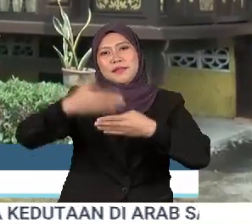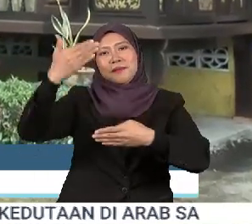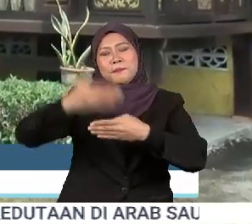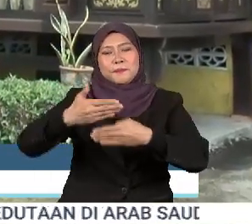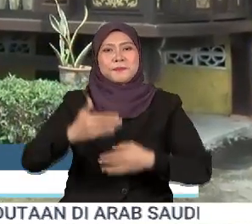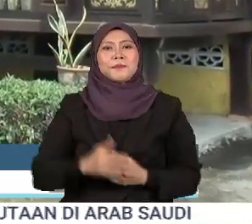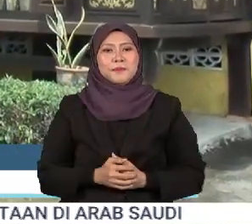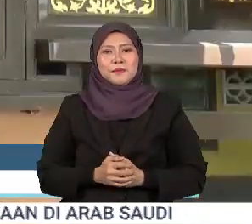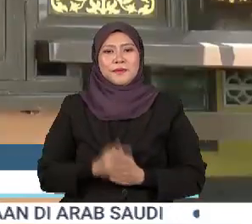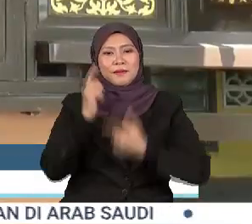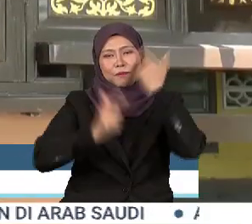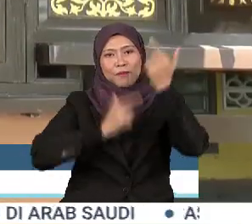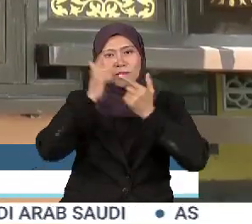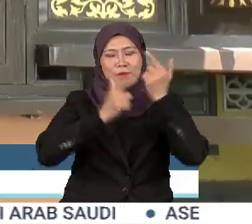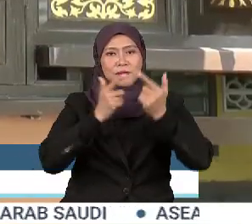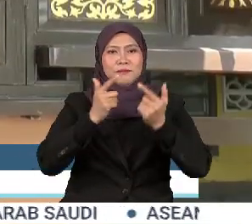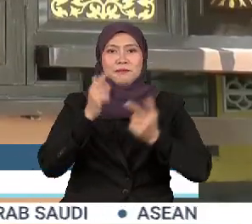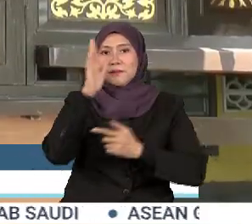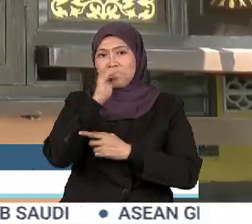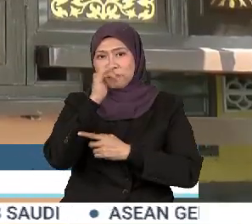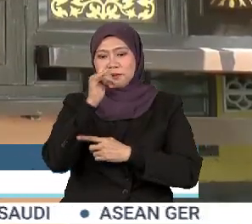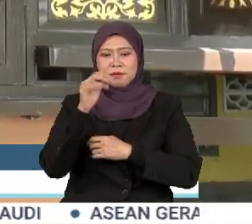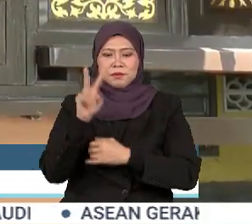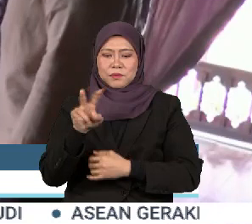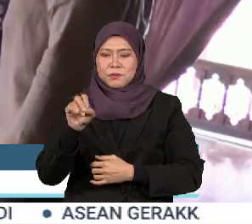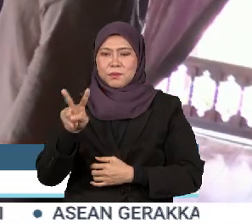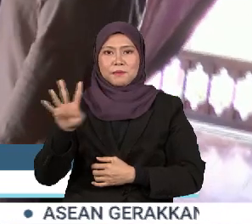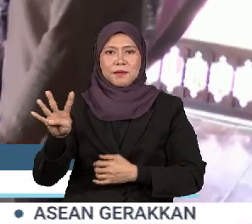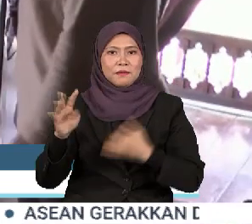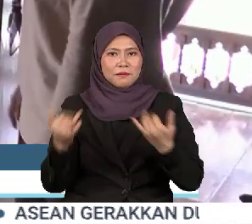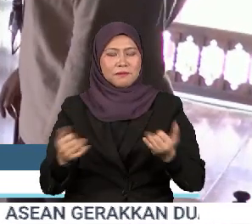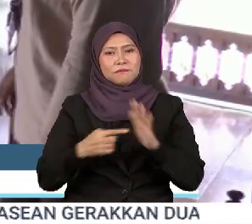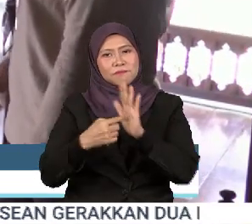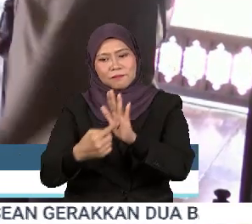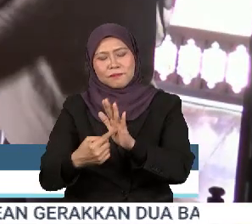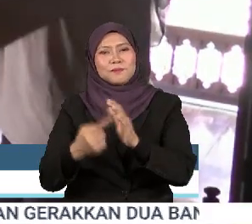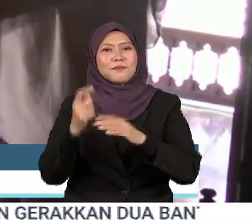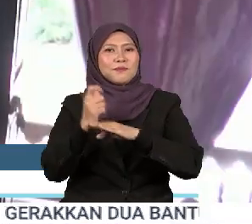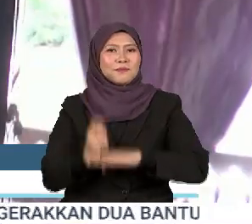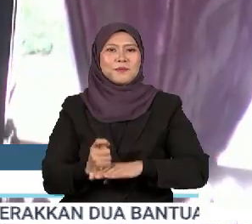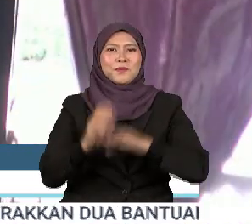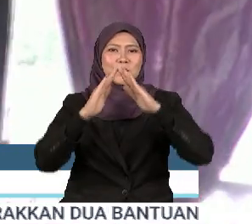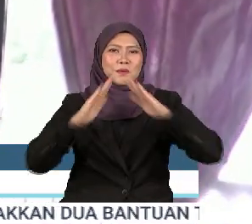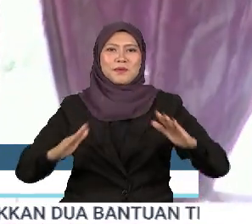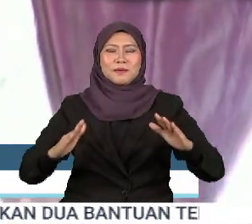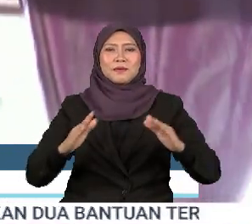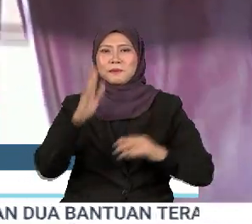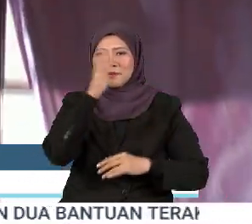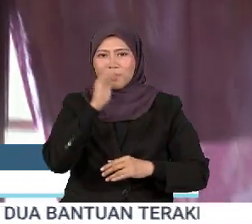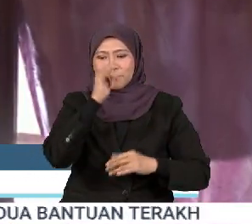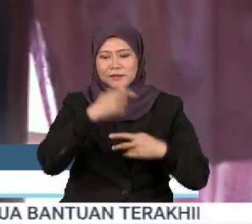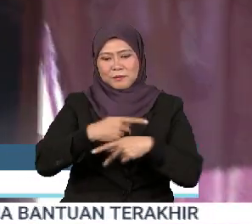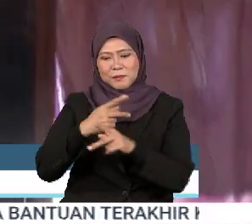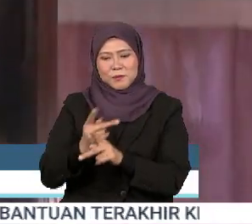Melawat Melaka 2024, Perzim akan memperkenalkan keunikan rumah tradisional Melayu Melaka sebagai salah satu